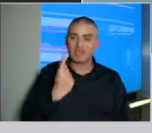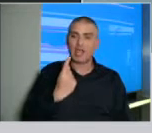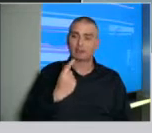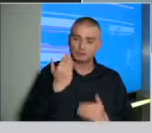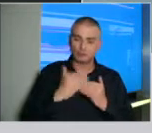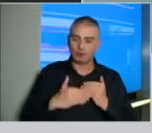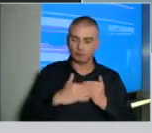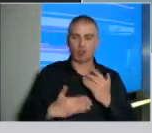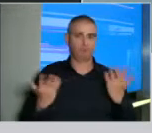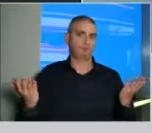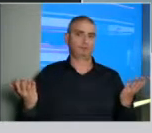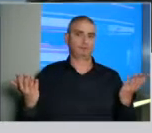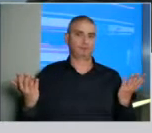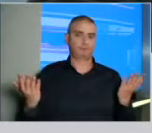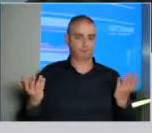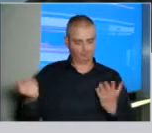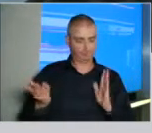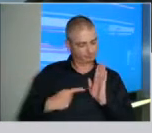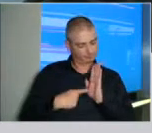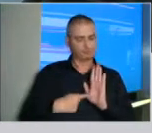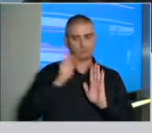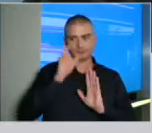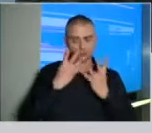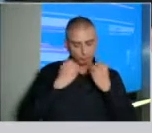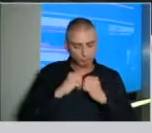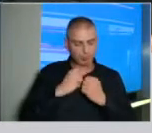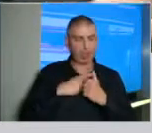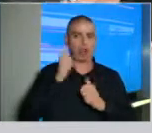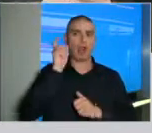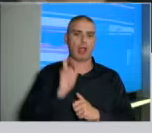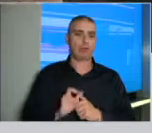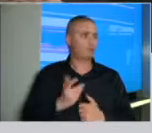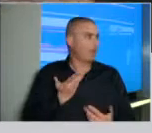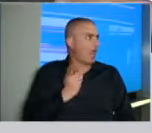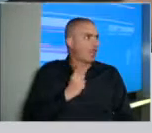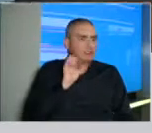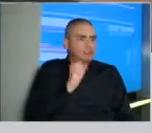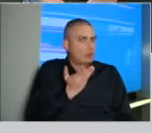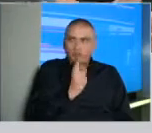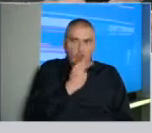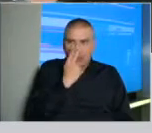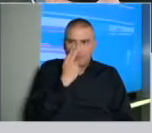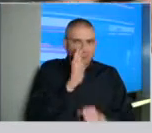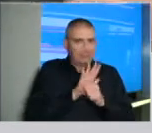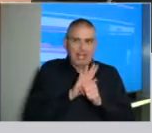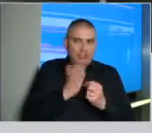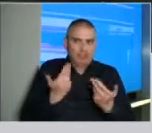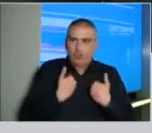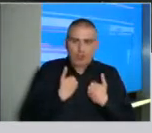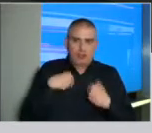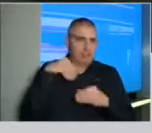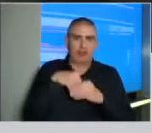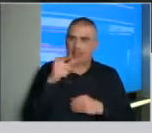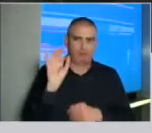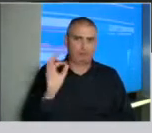שסוף סוף שם אותך גם כאיש משפחה, כבן אדם נורמטיבי. אבל סמוטריץ' הרי לא מנסה לשכנע אותי